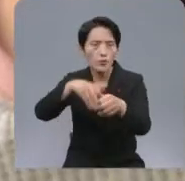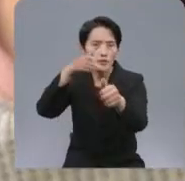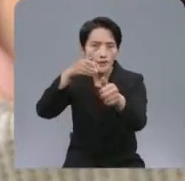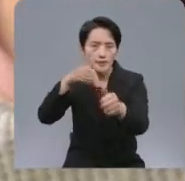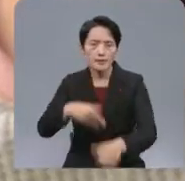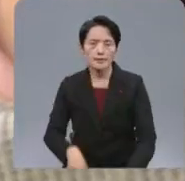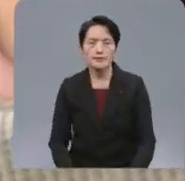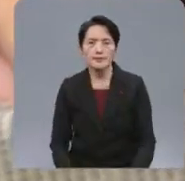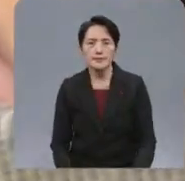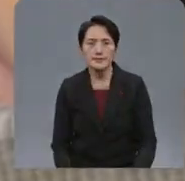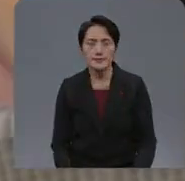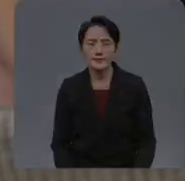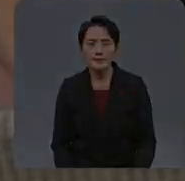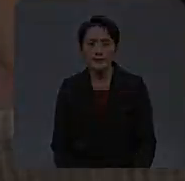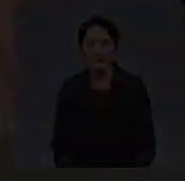аэропорт